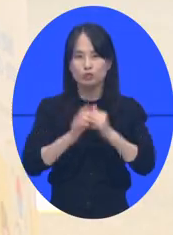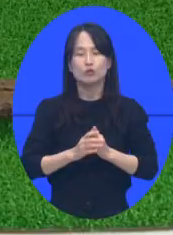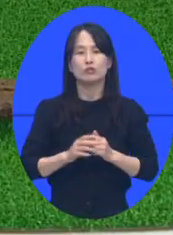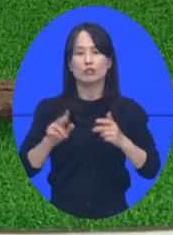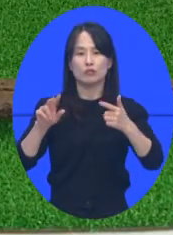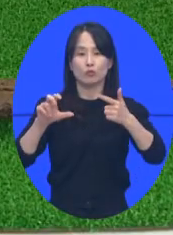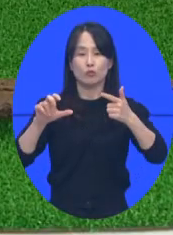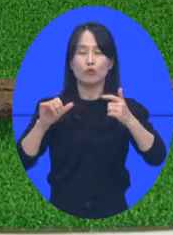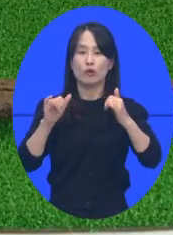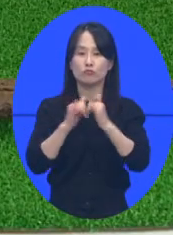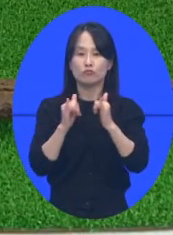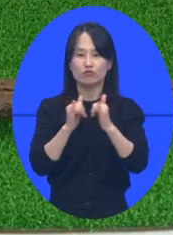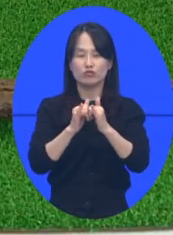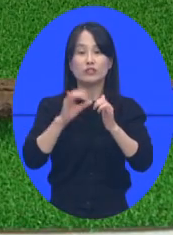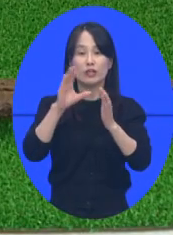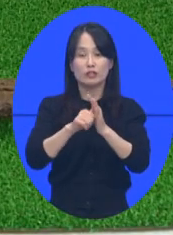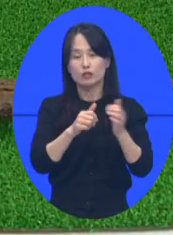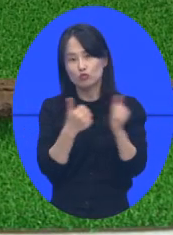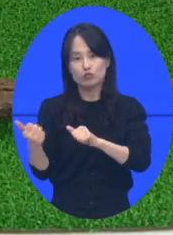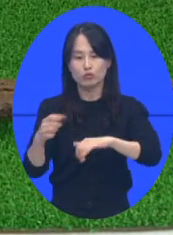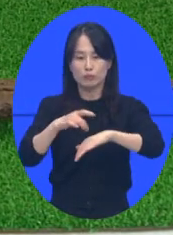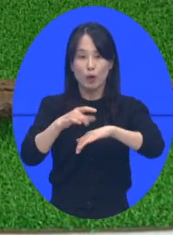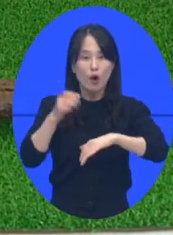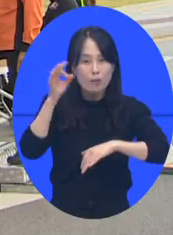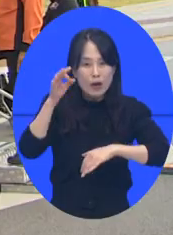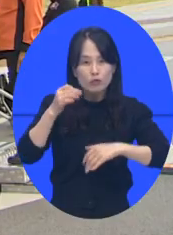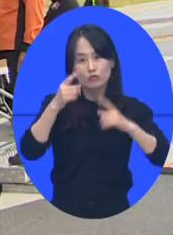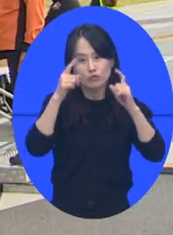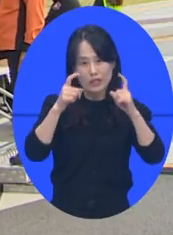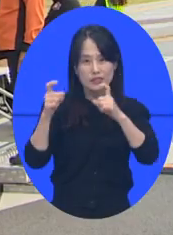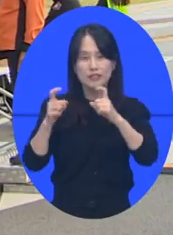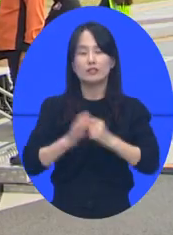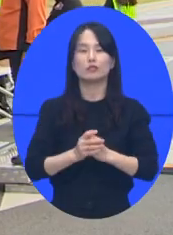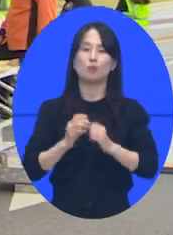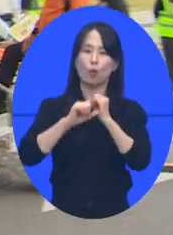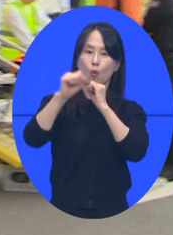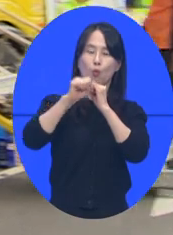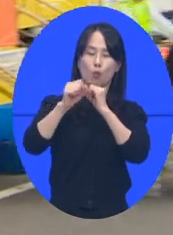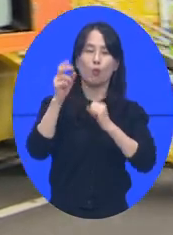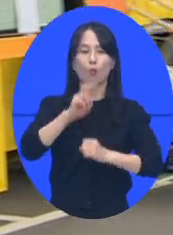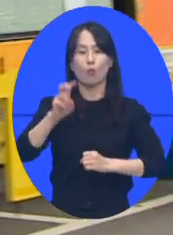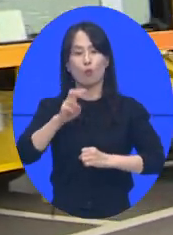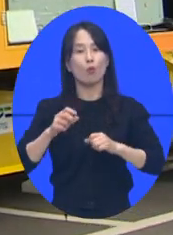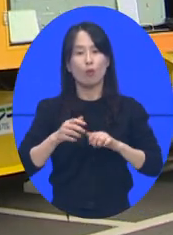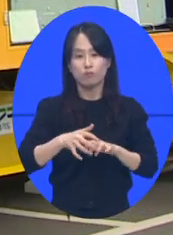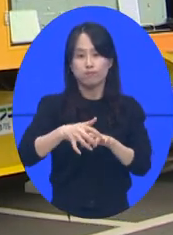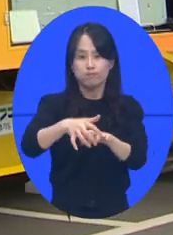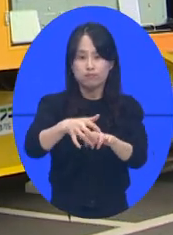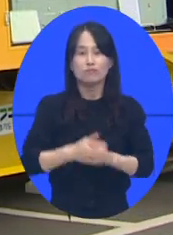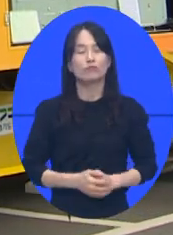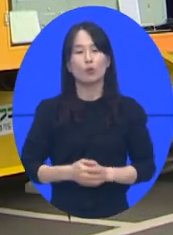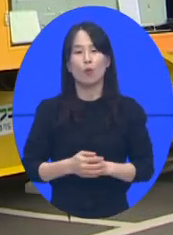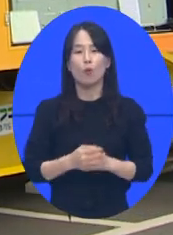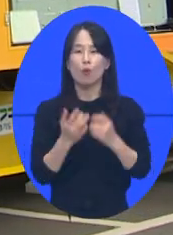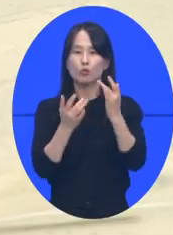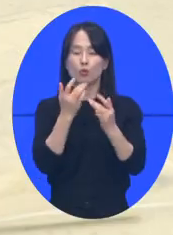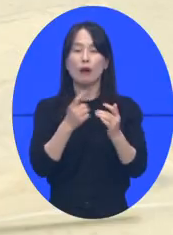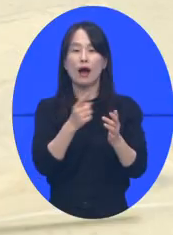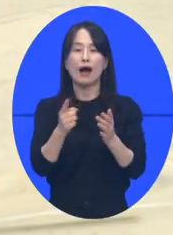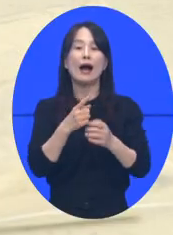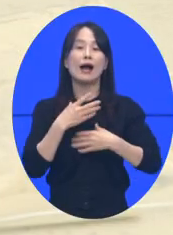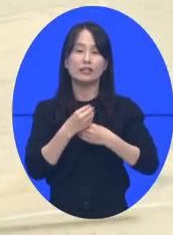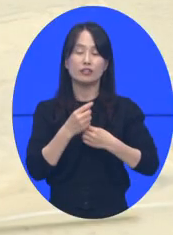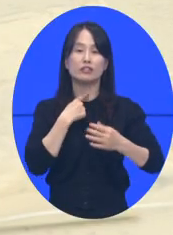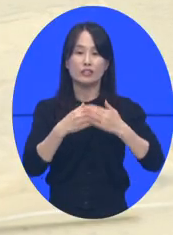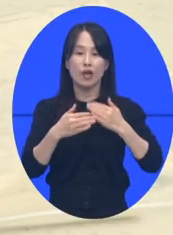일깨우는 한국전쟁 유해발굴 사진 유품 전시와 군대 의장대 공연이 펼쳐지고 소방 안전체험 소프트건 체험